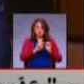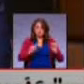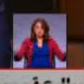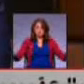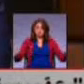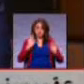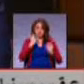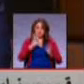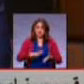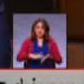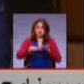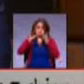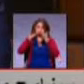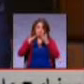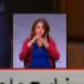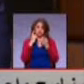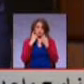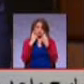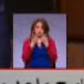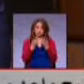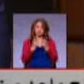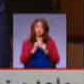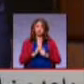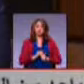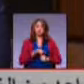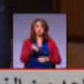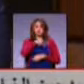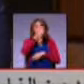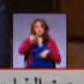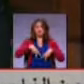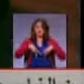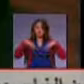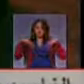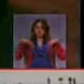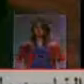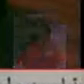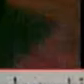مشكلة المجاري. تعالوا نشوف فرحة الأهالي في هذا التقرير.